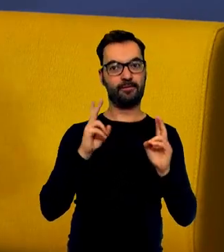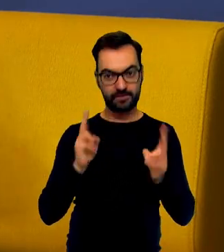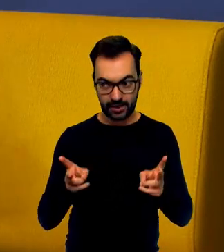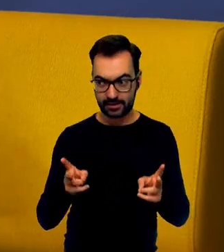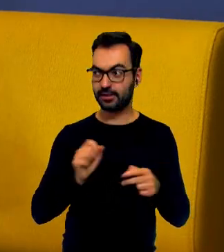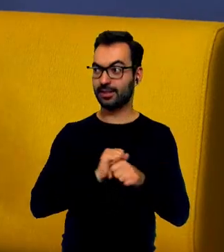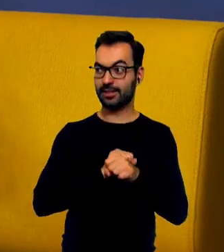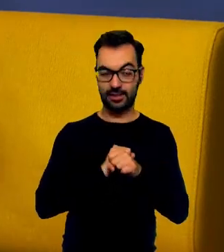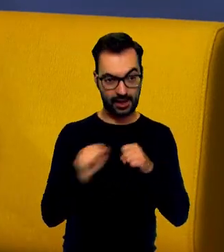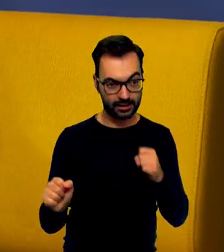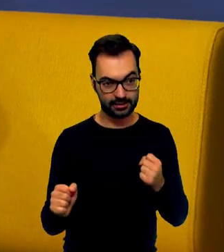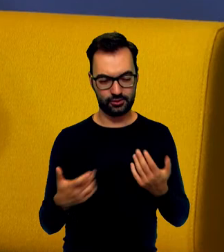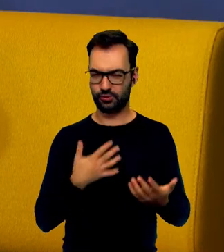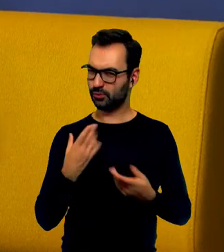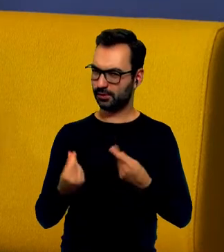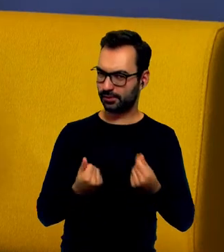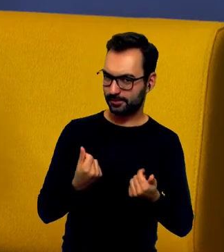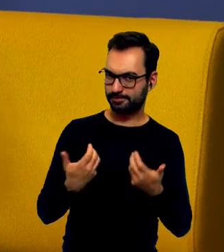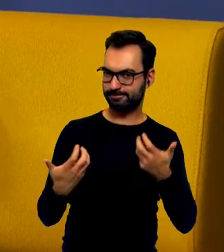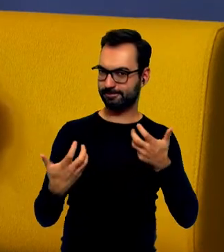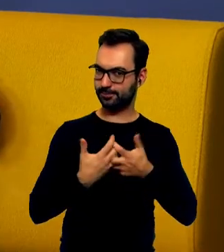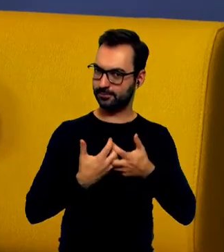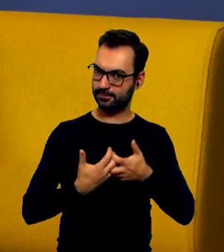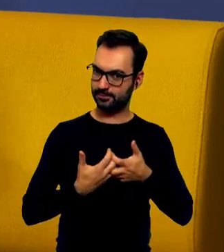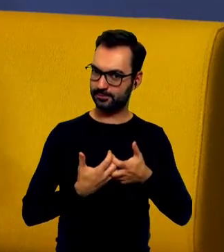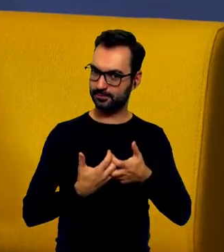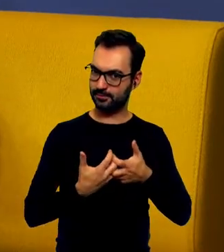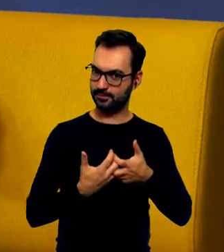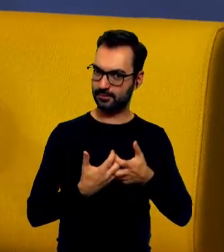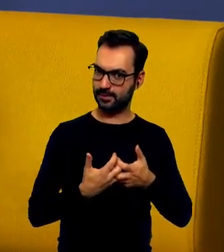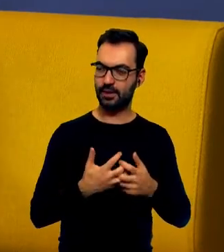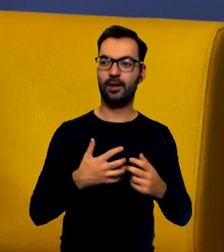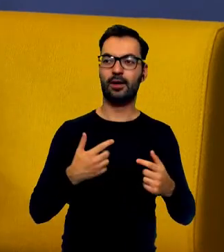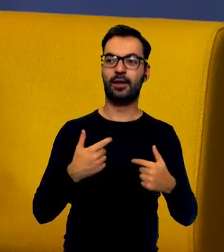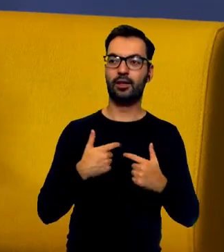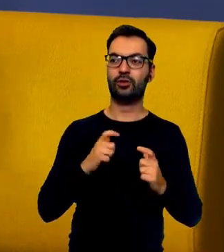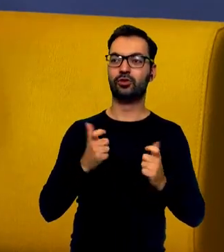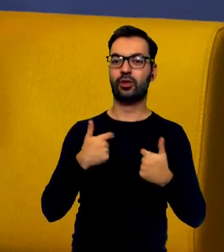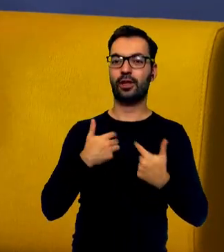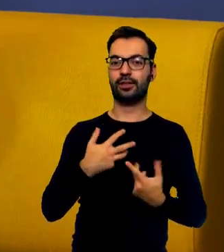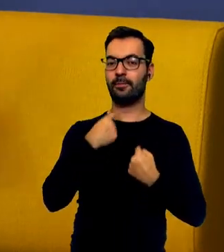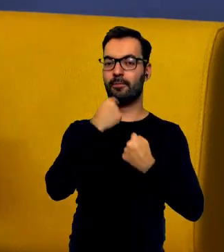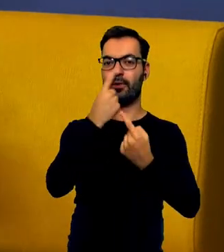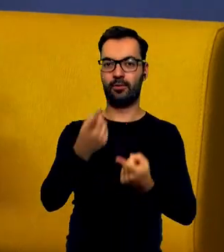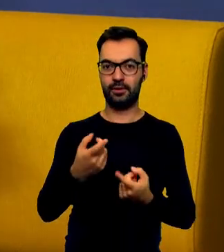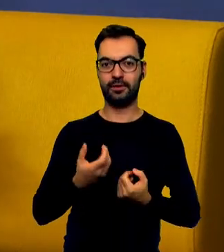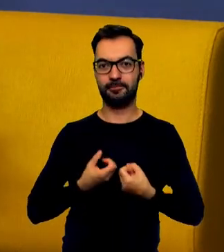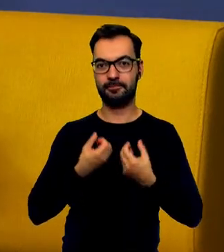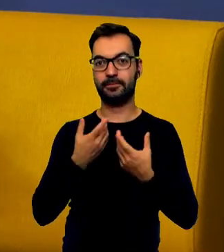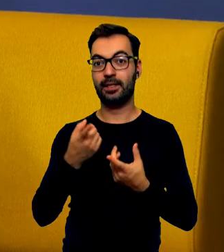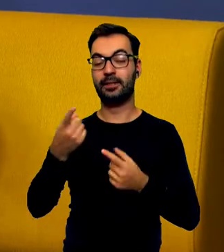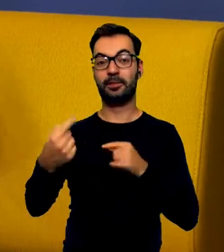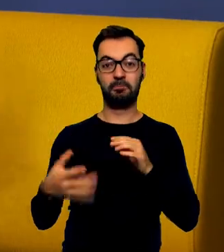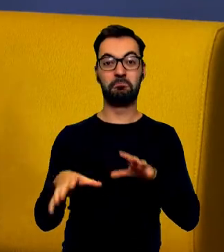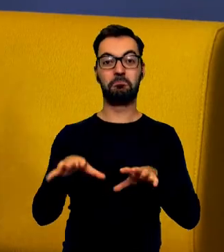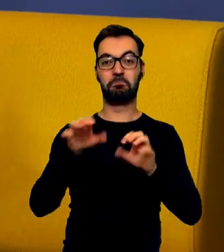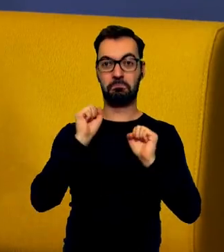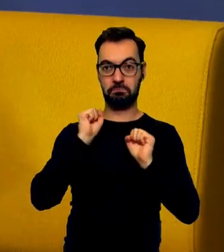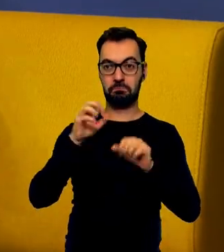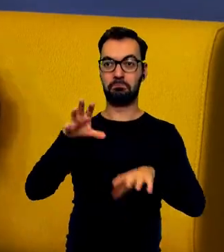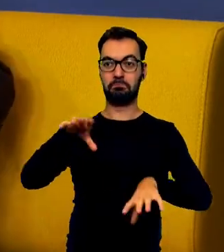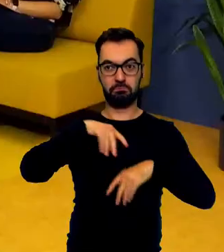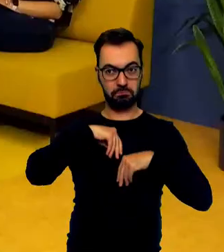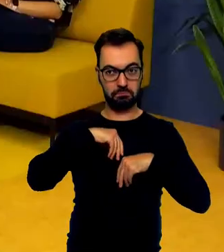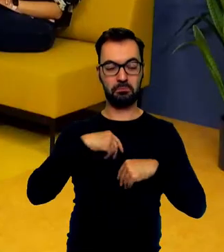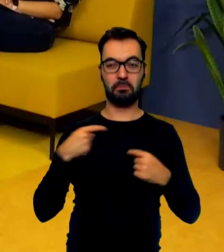rzeczywiście wydarza, że to, co jakoś mam do przekazania i chcę przekazać, dociera do ludzi, trafia do